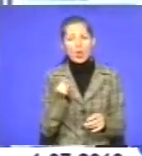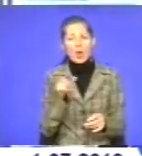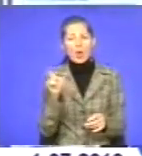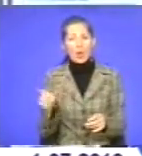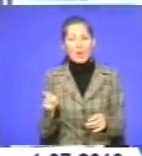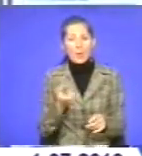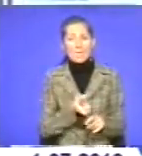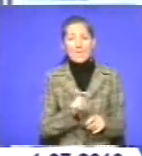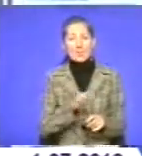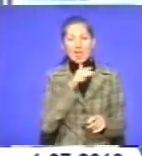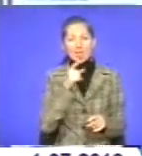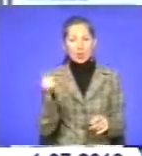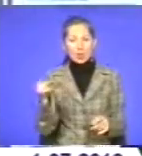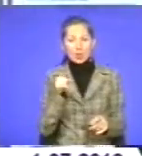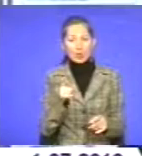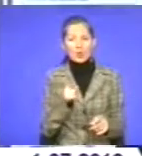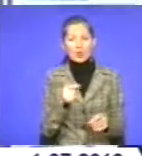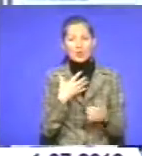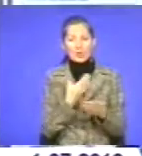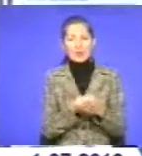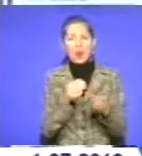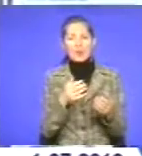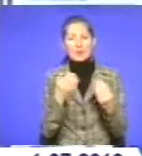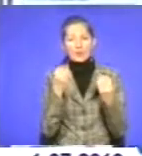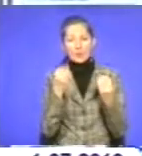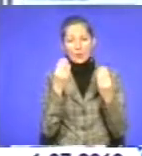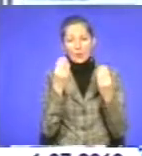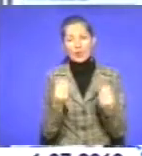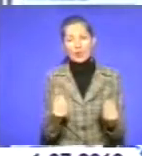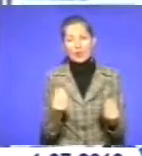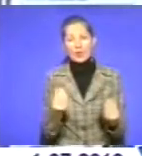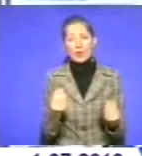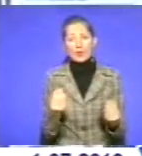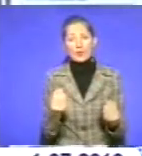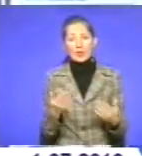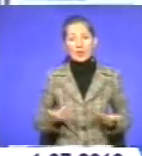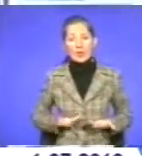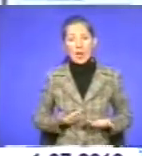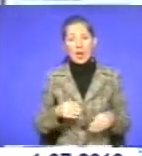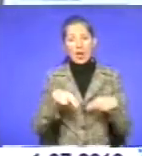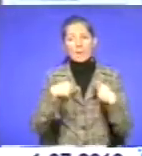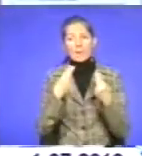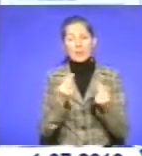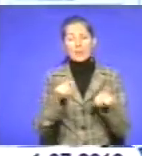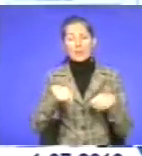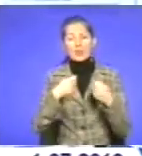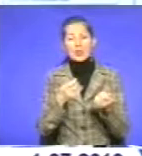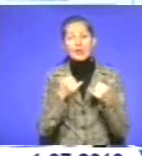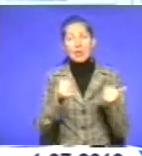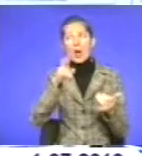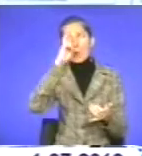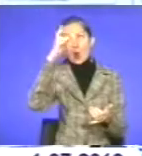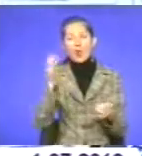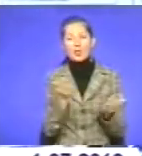більше часу з того свого буденного простору приділив для Бога, для читання Святого Письма, для